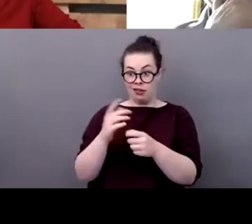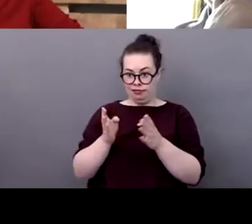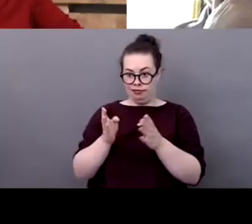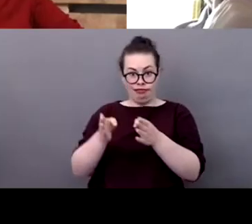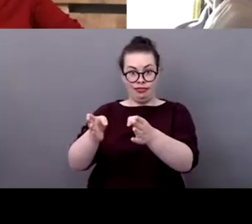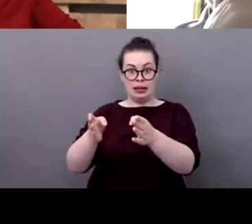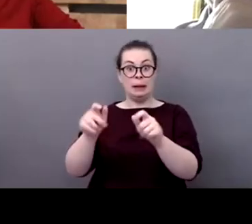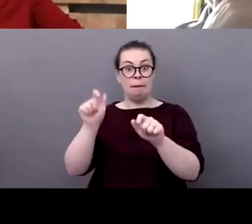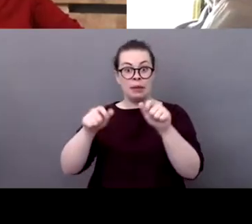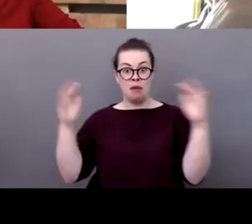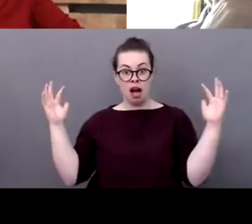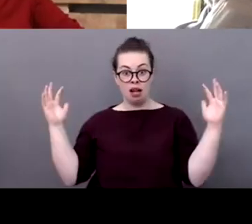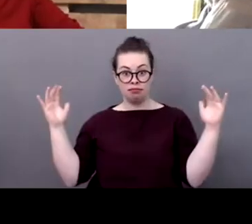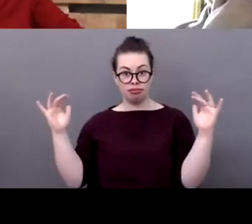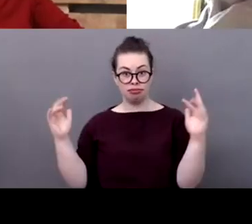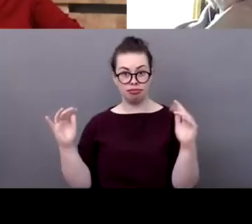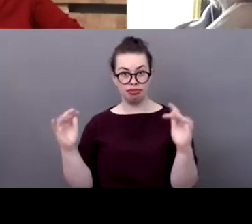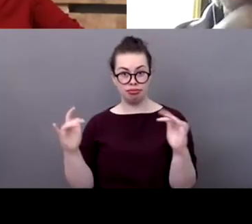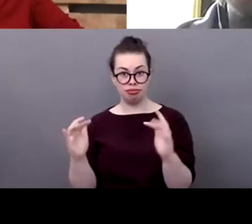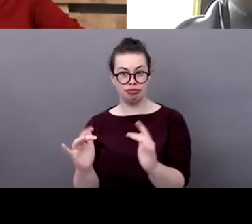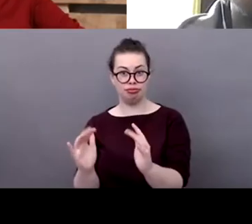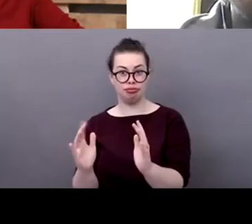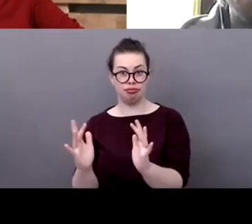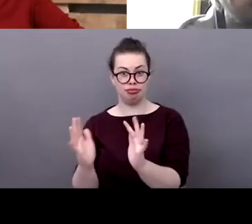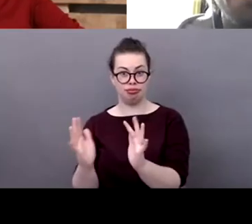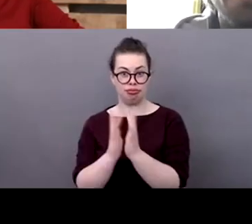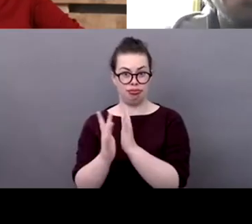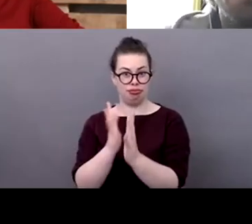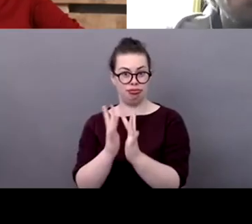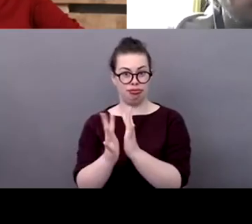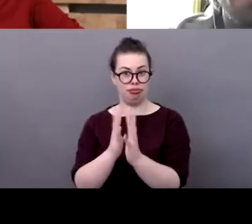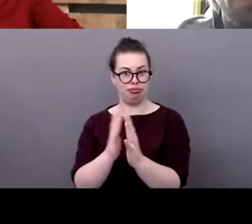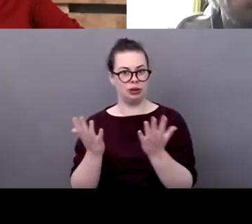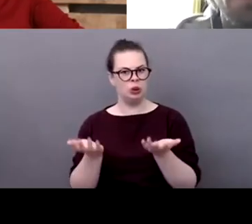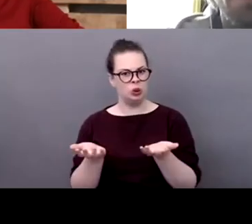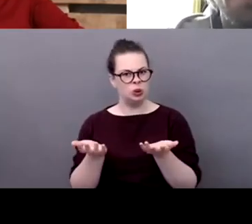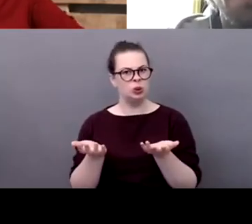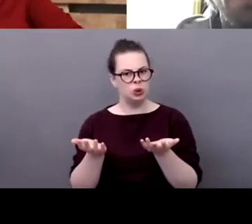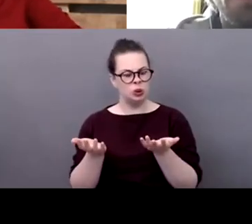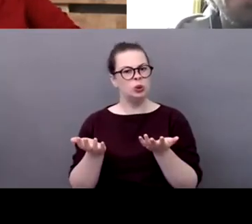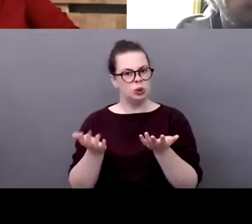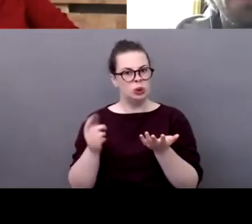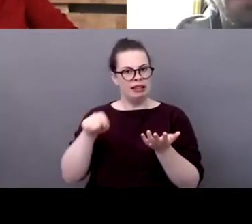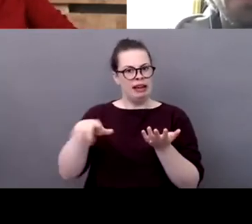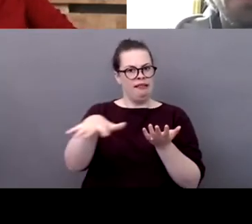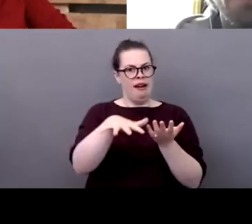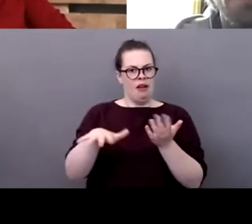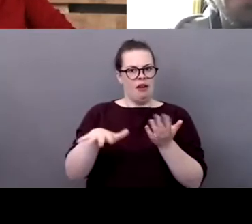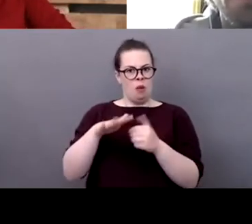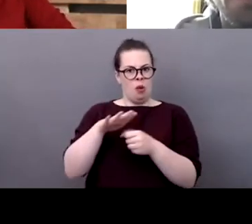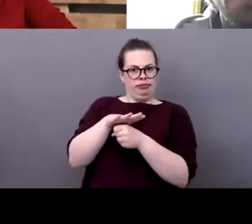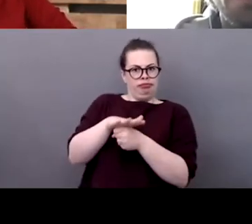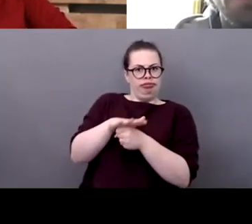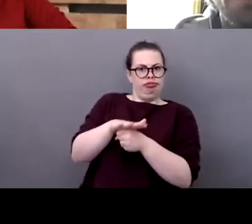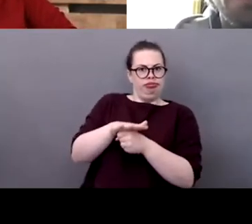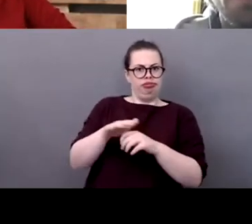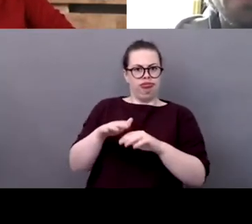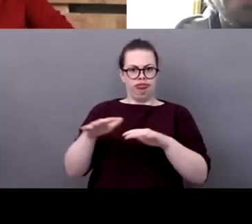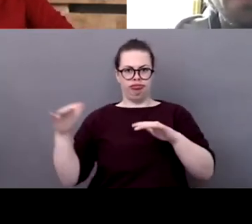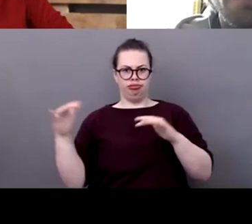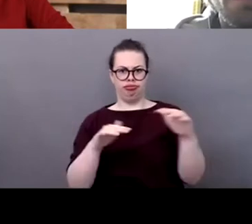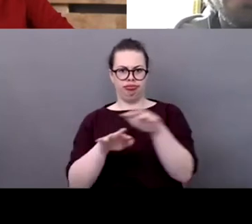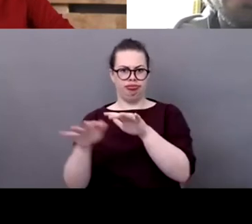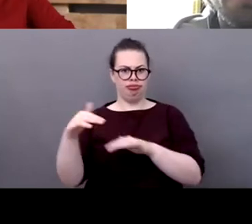mobilise des équipes en nombre, que ce soit des organisateurs, des bénévoles, des participants, des fournisseurs, des prestataires de services, ainsi que